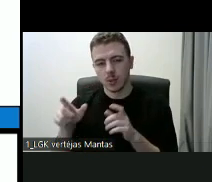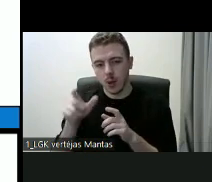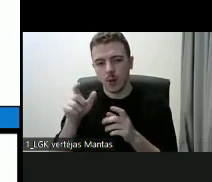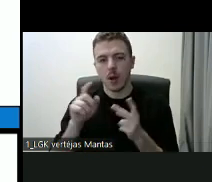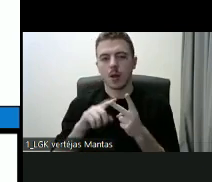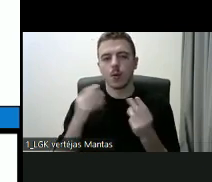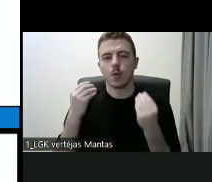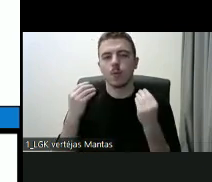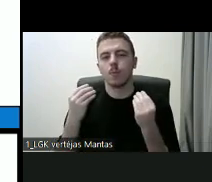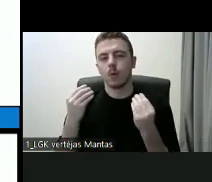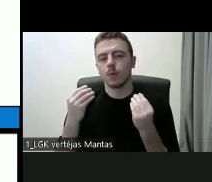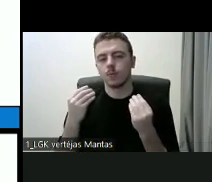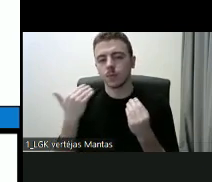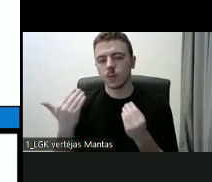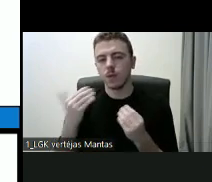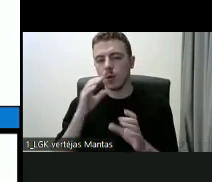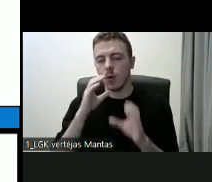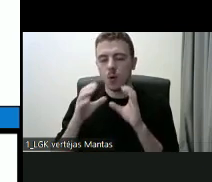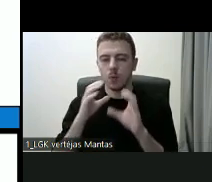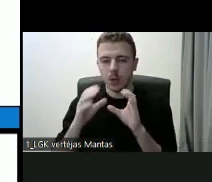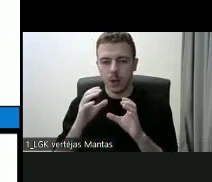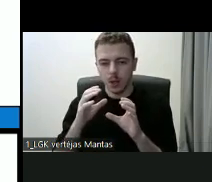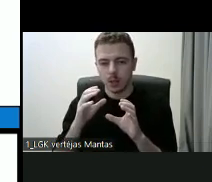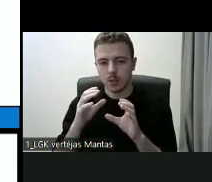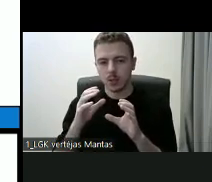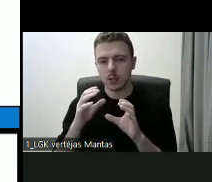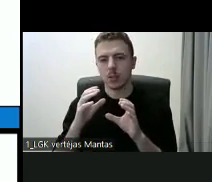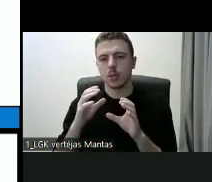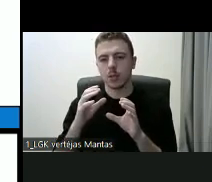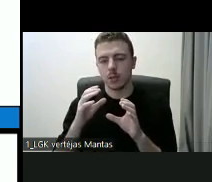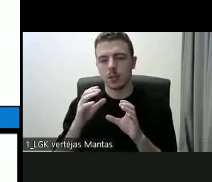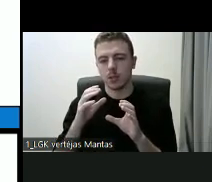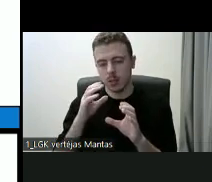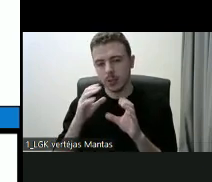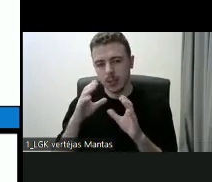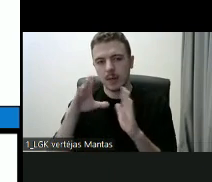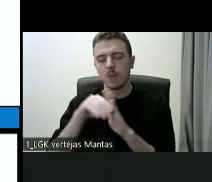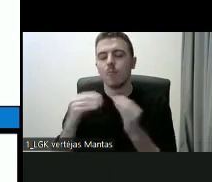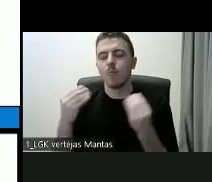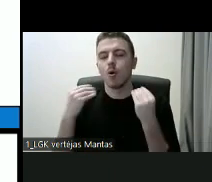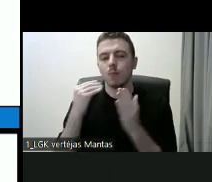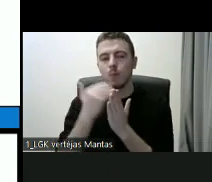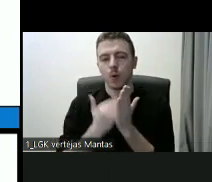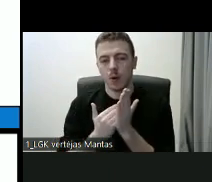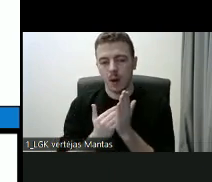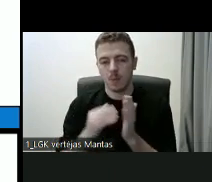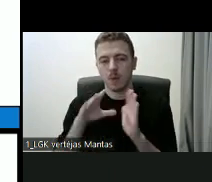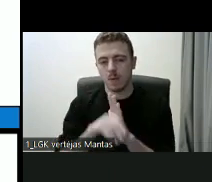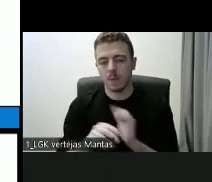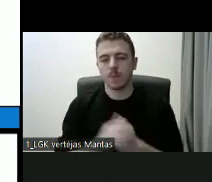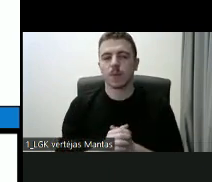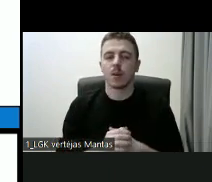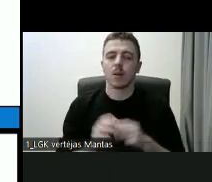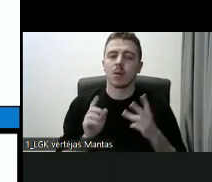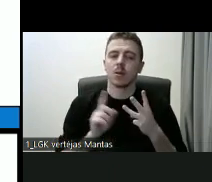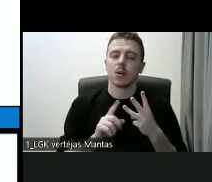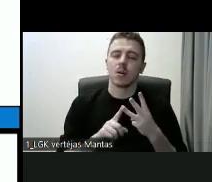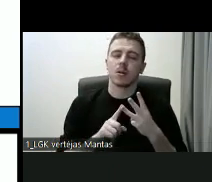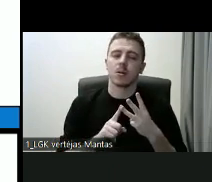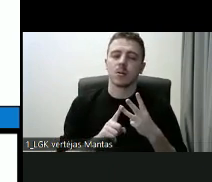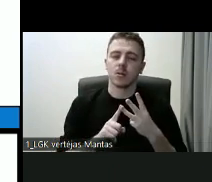pamoka – tai yra komunikavimas ir komunikacija visoje mokymo programoje. Trečias yra prasmė